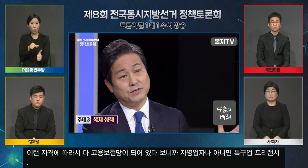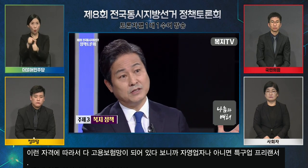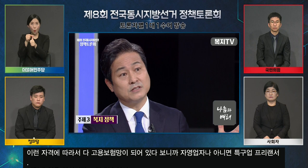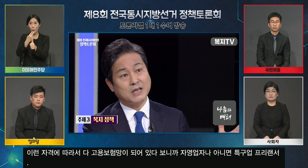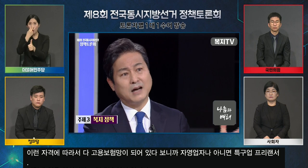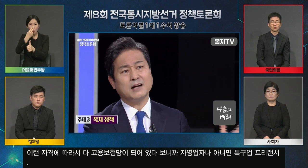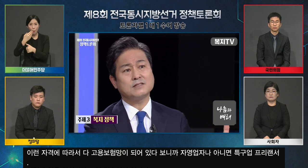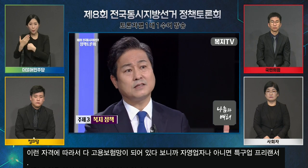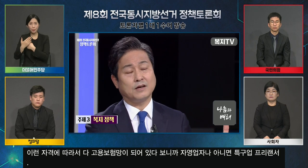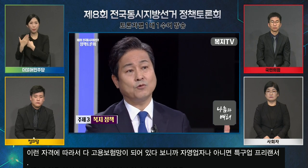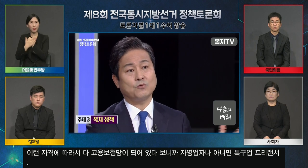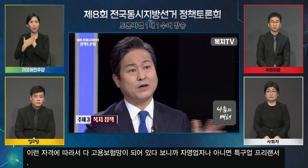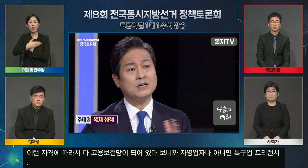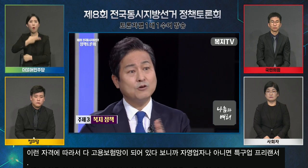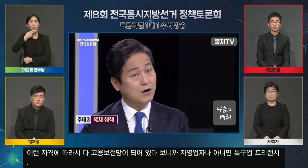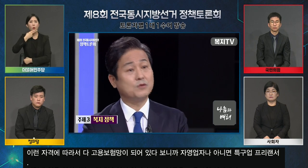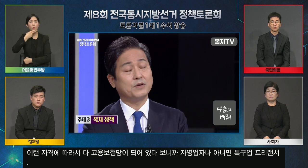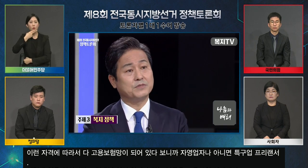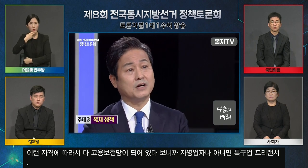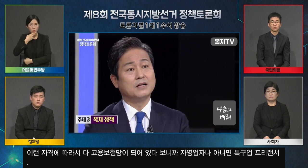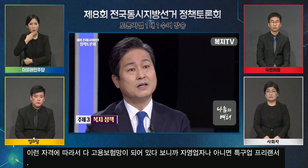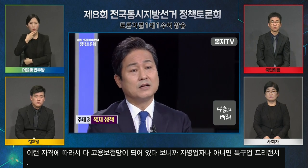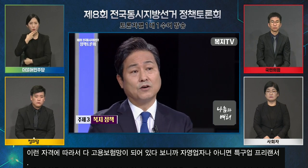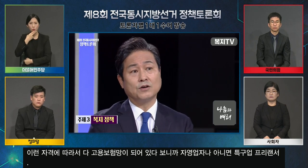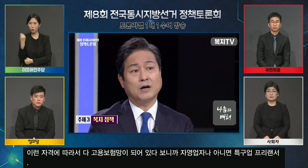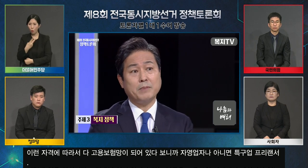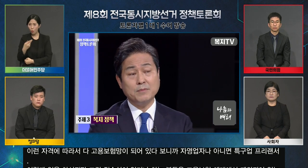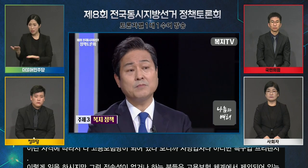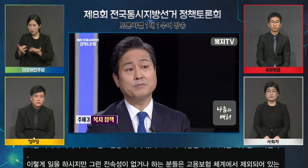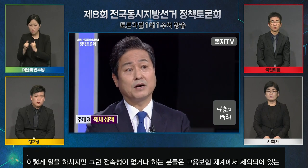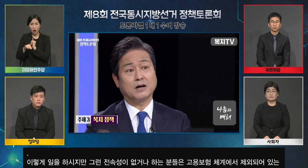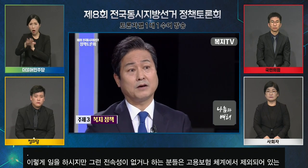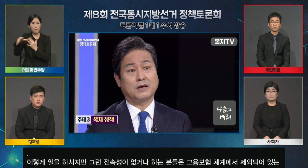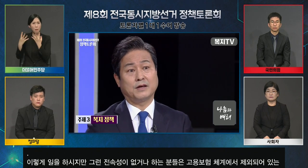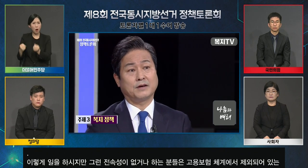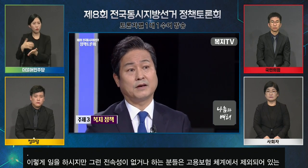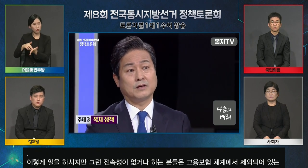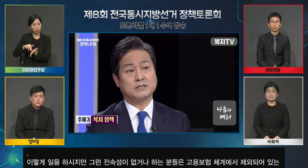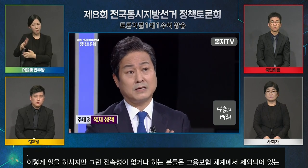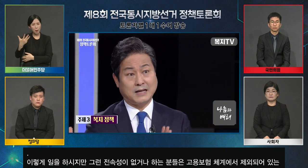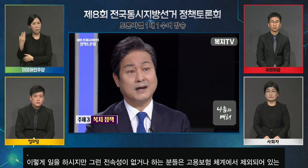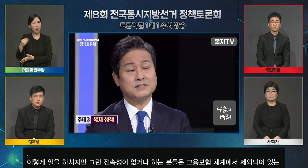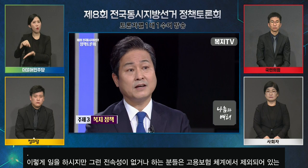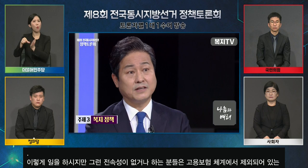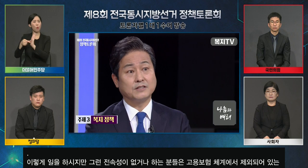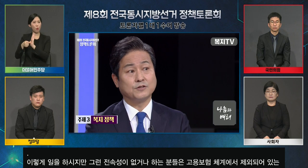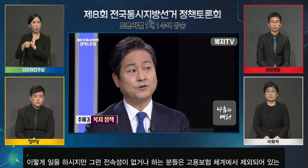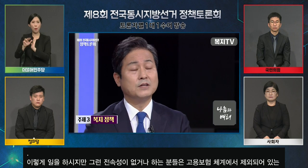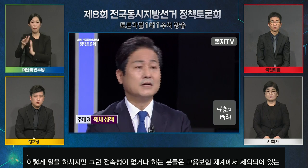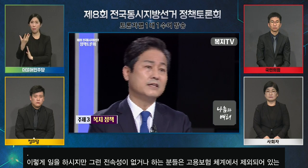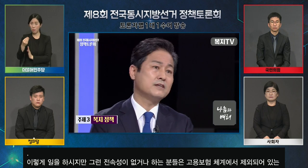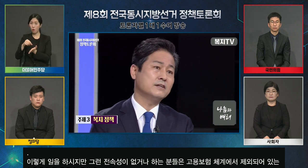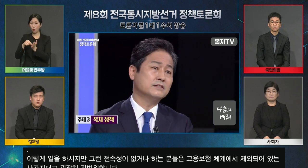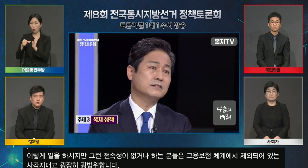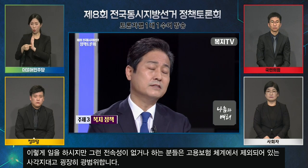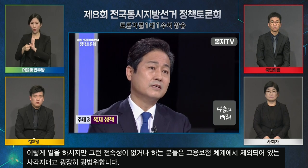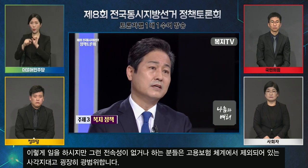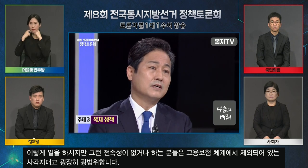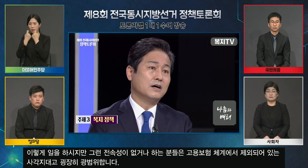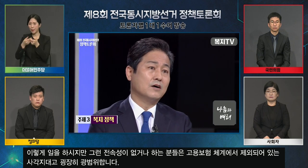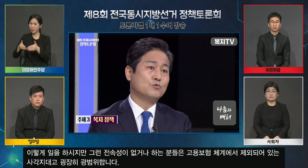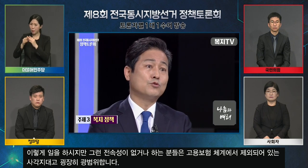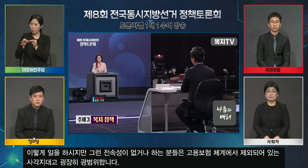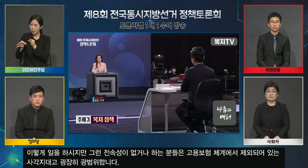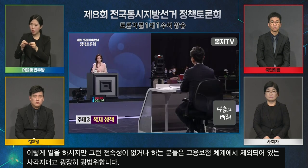제외가 되어 있는 사각지대고 굉장히 광범위합니다. 거의 한 800만 명 가깝게 이렇게 사각지대가 있거든요. 이제는